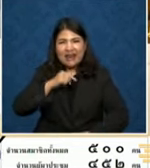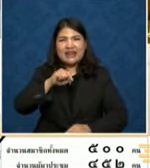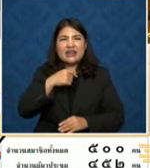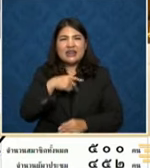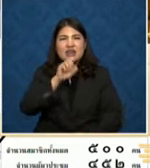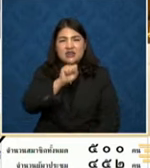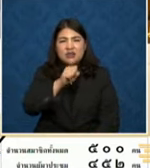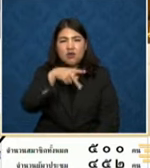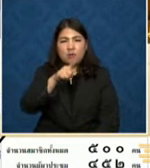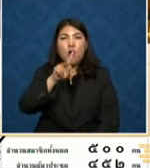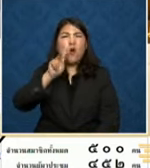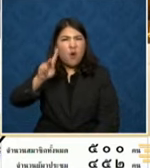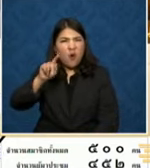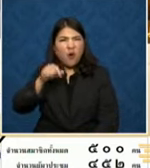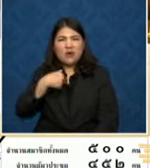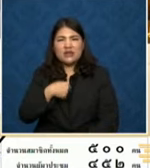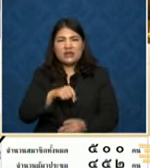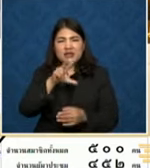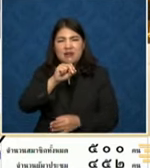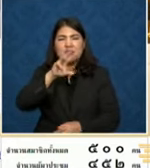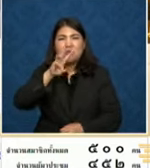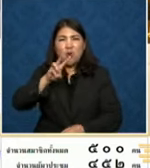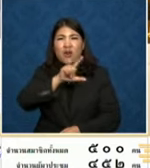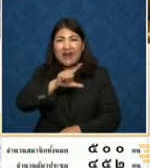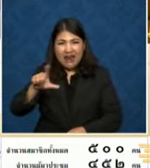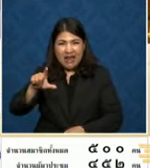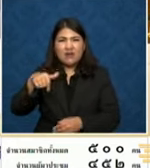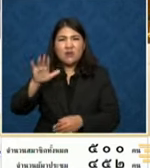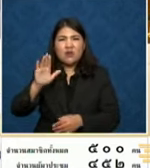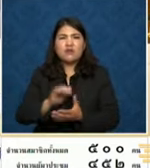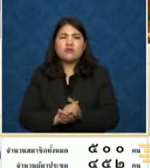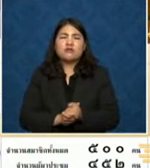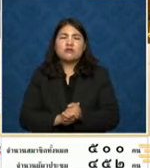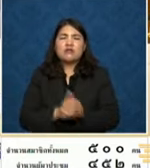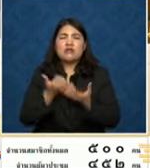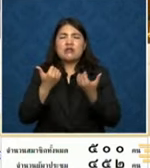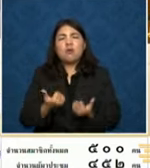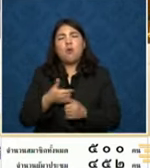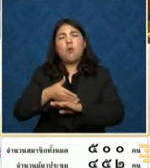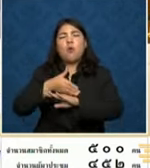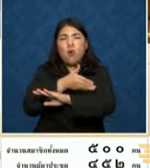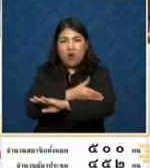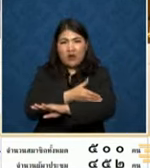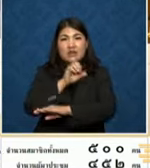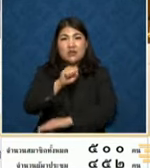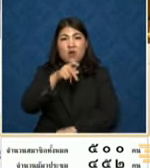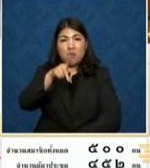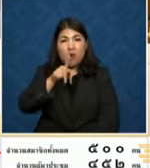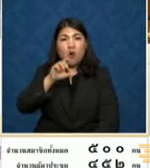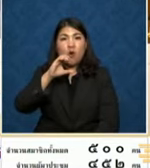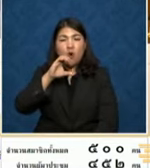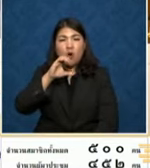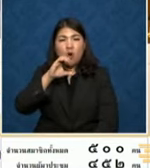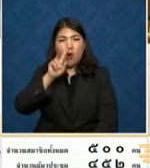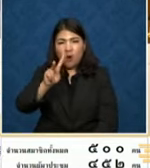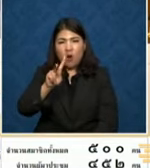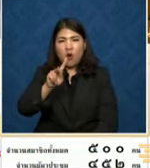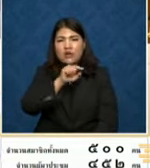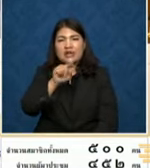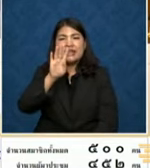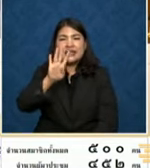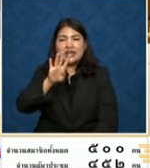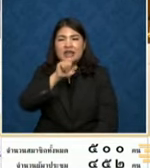ก.ทั่วประเทศ36ล้านไร่ก่อนที่เราจะเปลี่ยนสปก. 4-01 ให้เป็นโฉนด